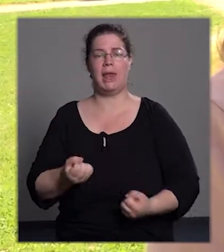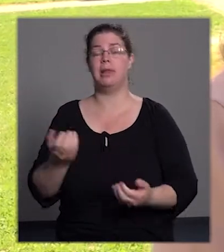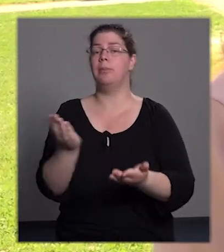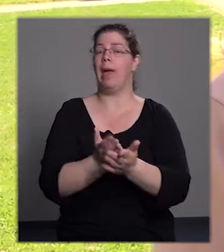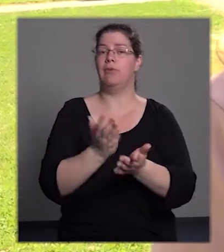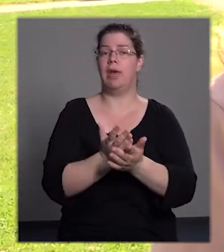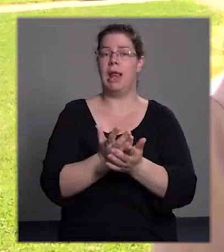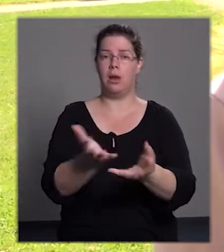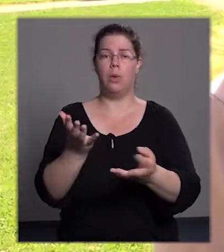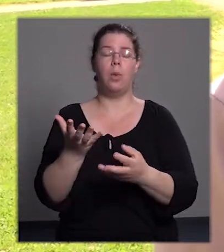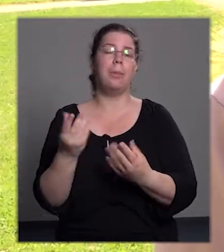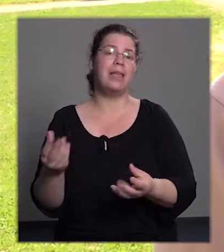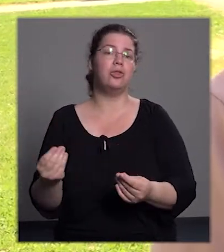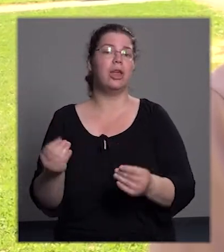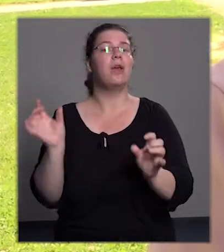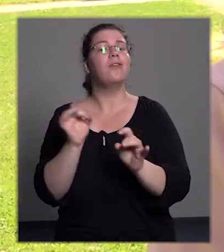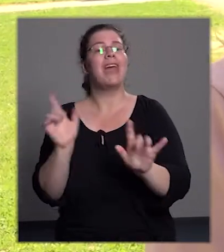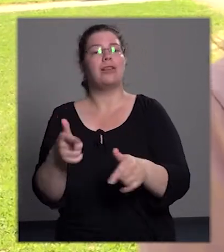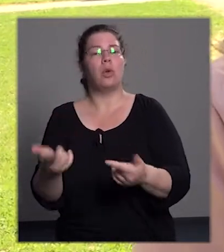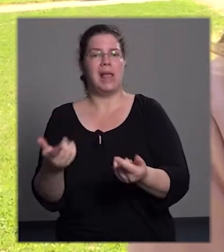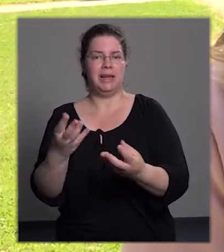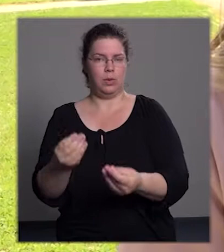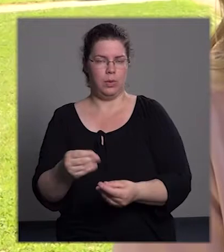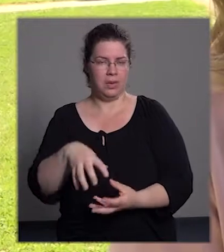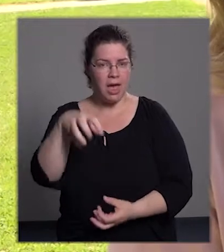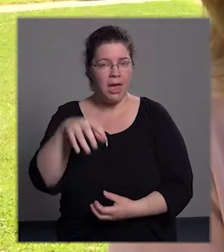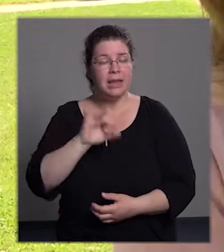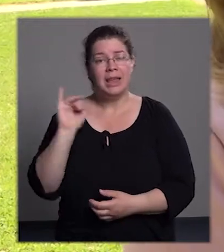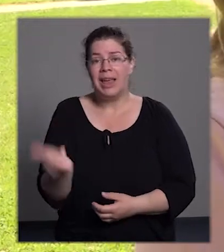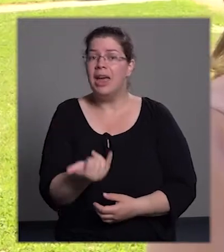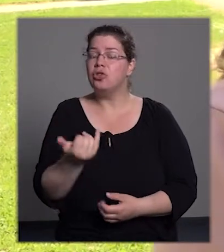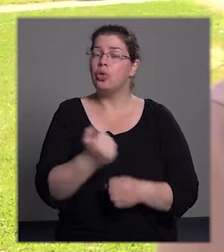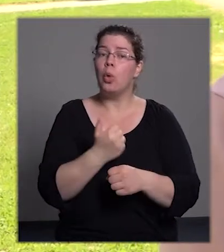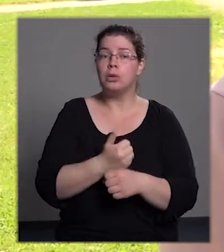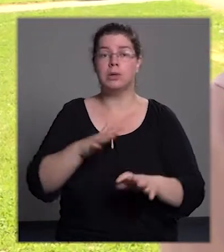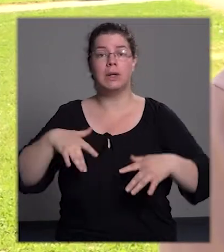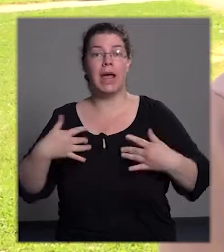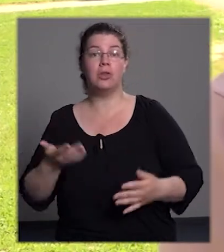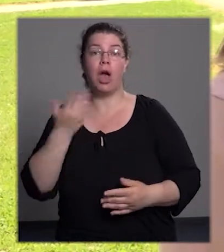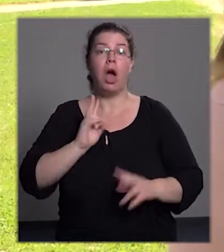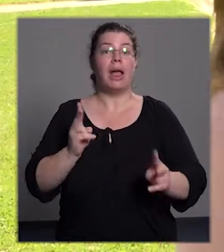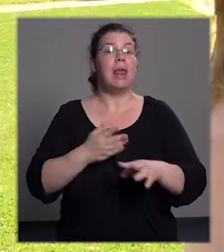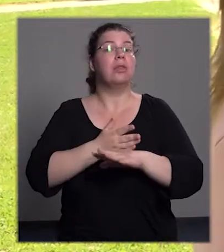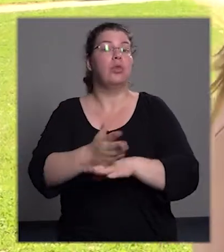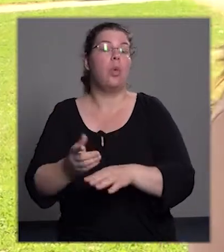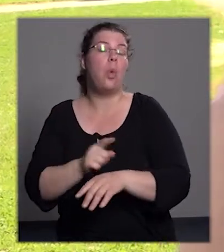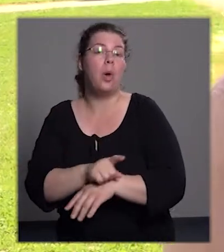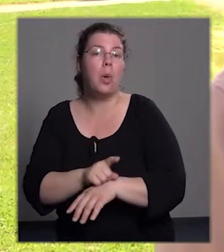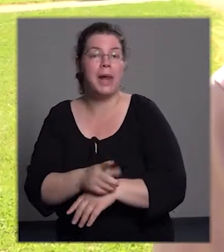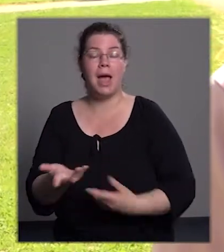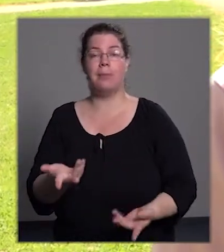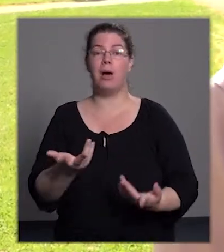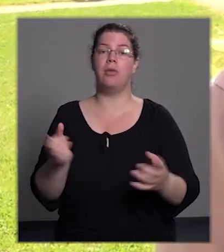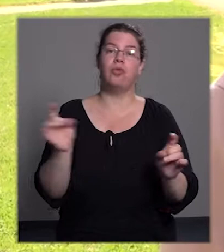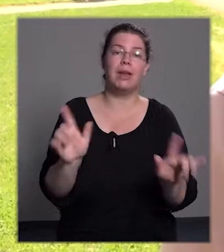mennyiségű fertőtlenítőszert, és a dolgozóim lelkesen, ha kellett túlórába, fertőtlenítették a sétálutcában